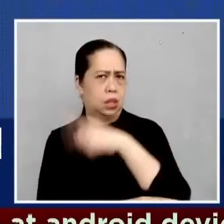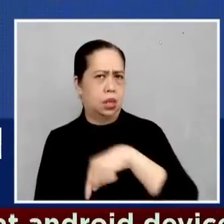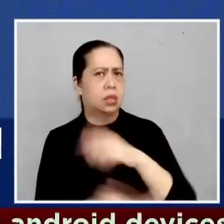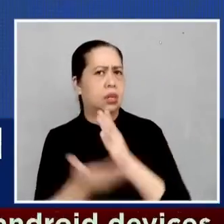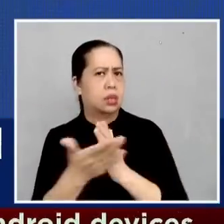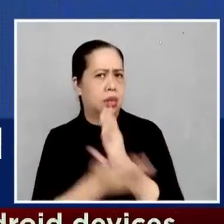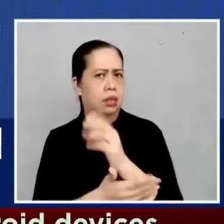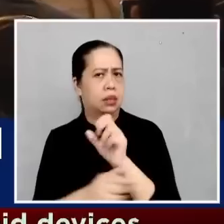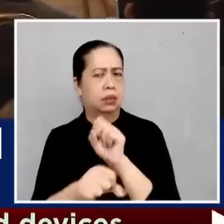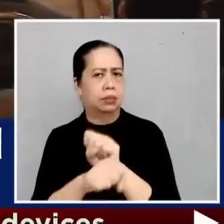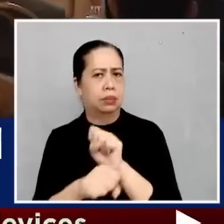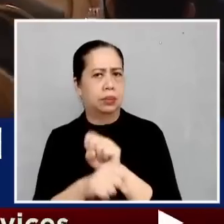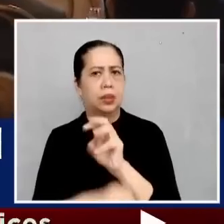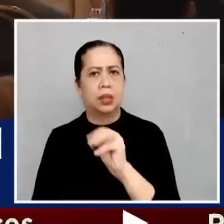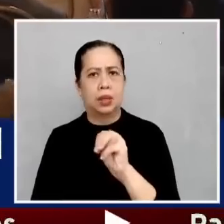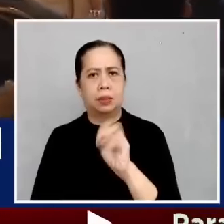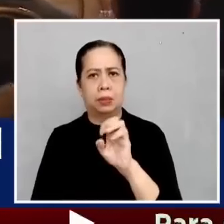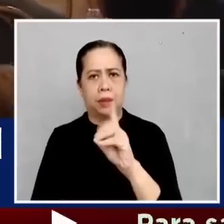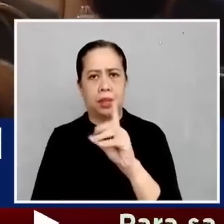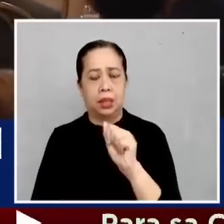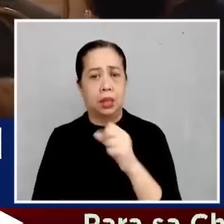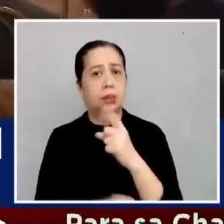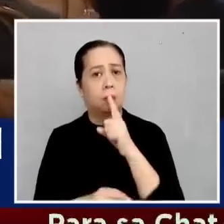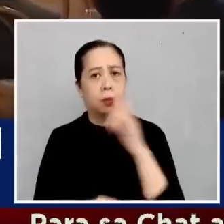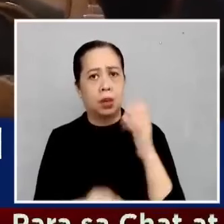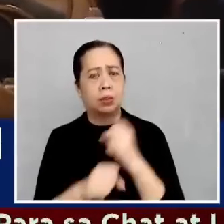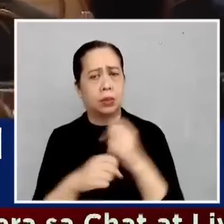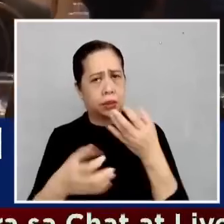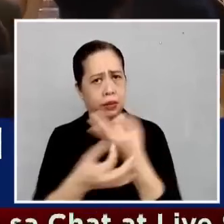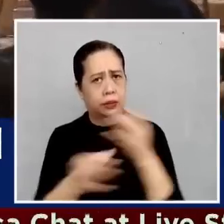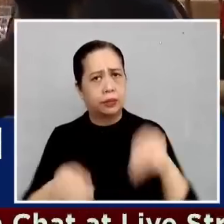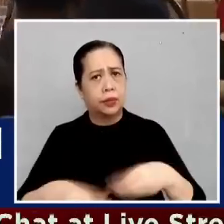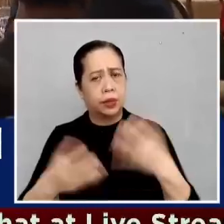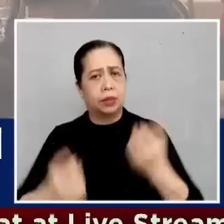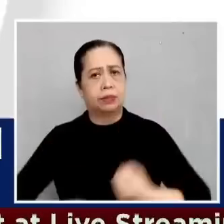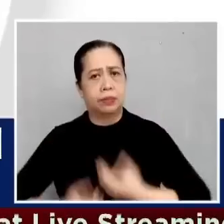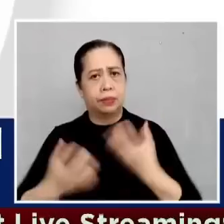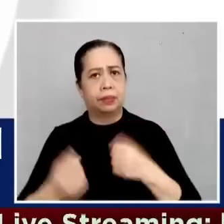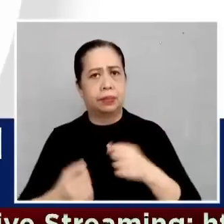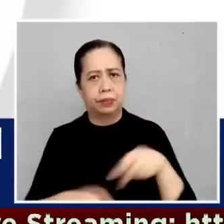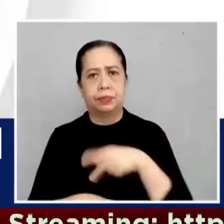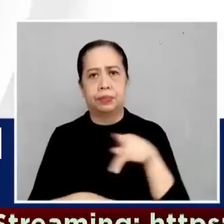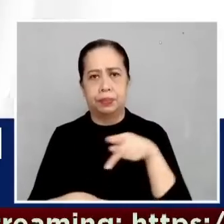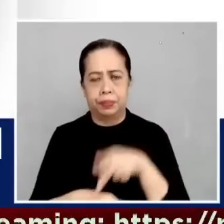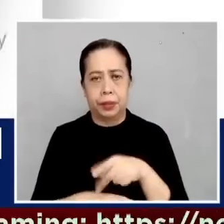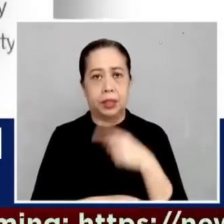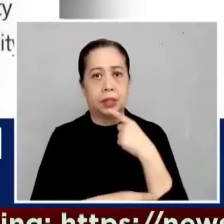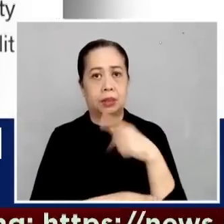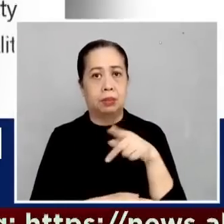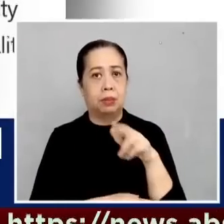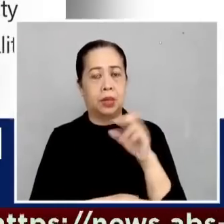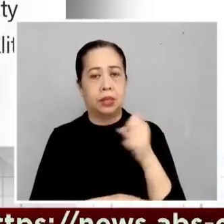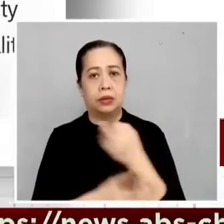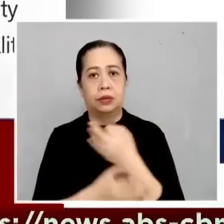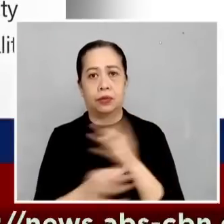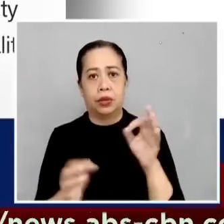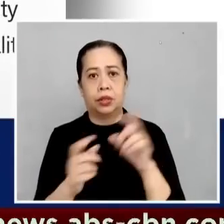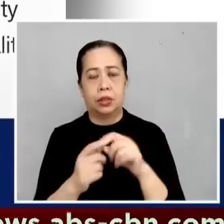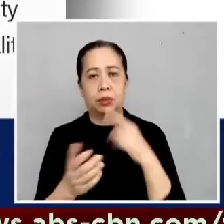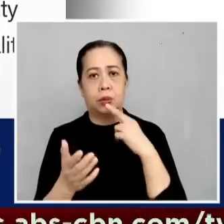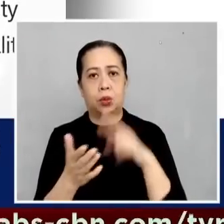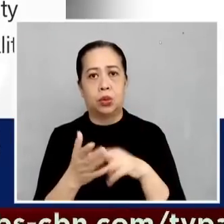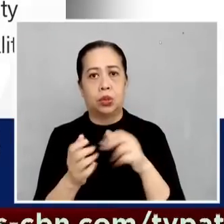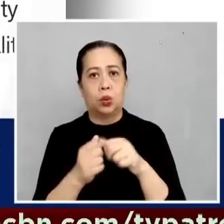media workers sa Pilipinas at siniguro ang kalayaan sa pamamahayag sa bansa. Ayon sa Press Freedom Index ng Reporters Without